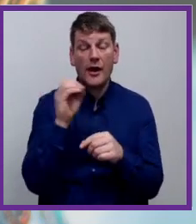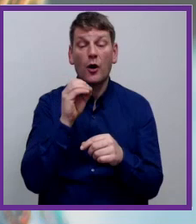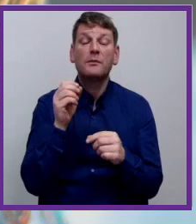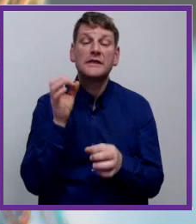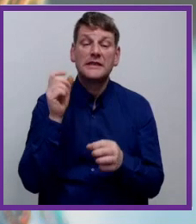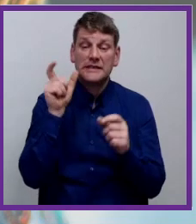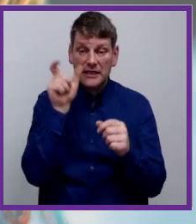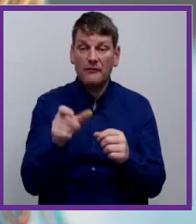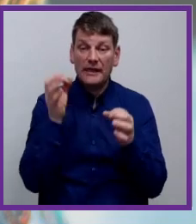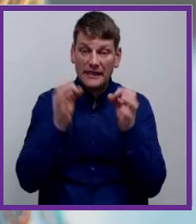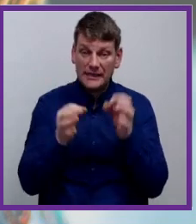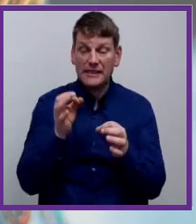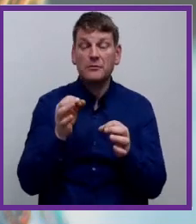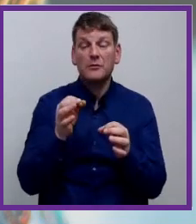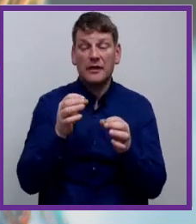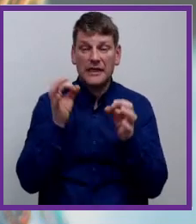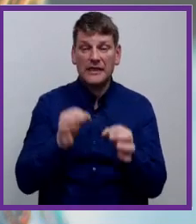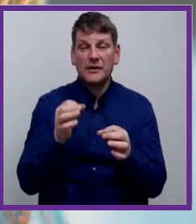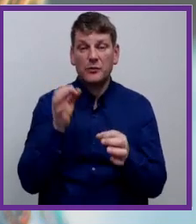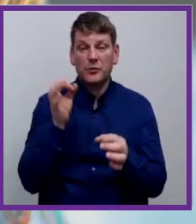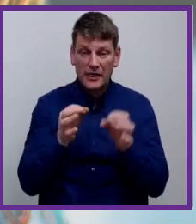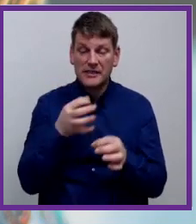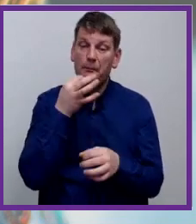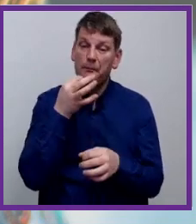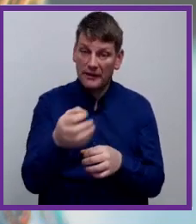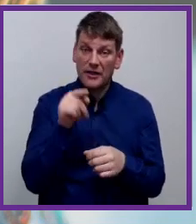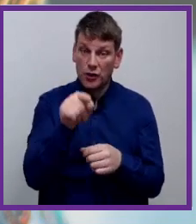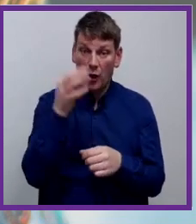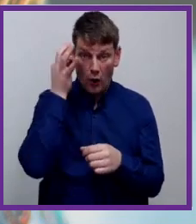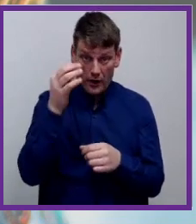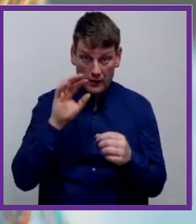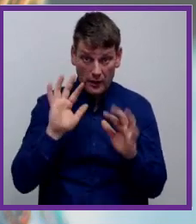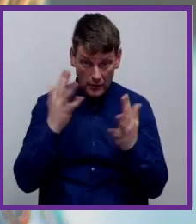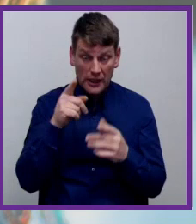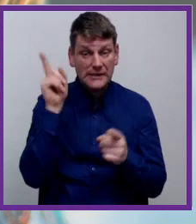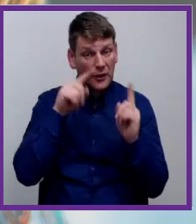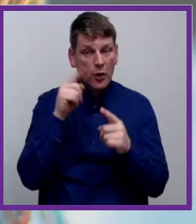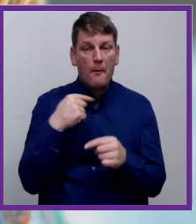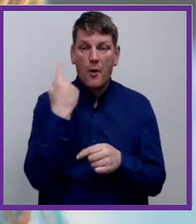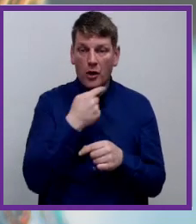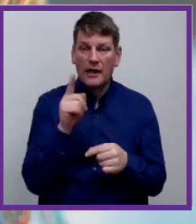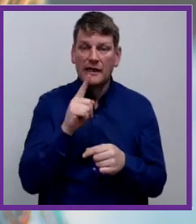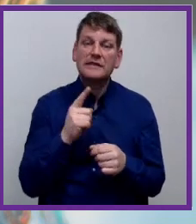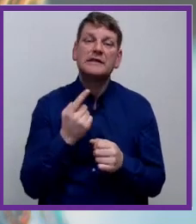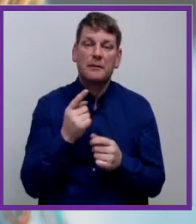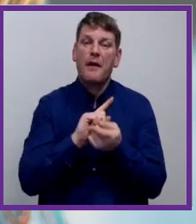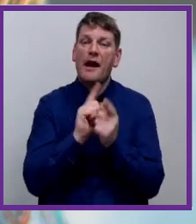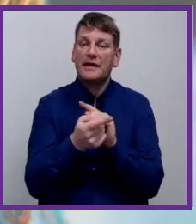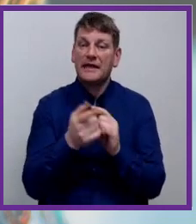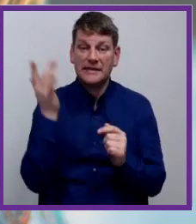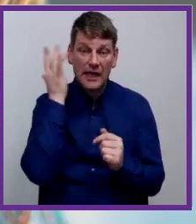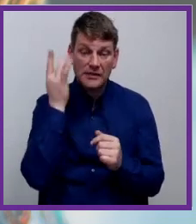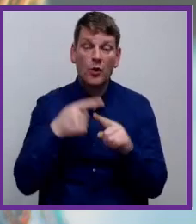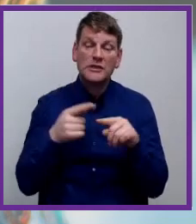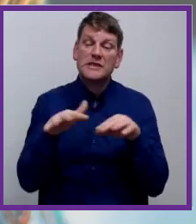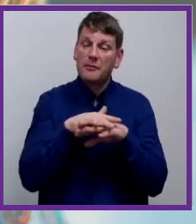tiesa. Šajā konkrētajā gadījumā pateica, ka seksuālā morāla sabiedrībā ir mainīgs jēdziens, un sabiedrība vai